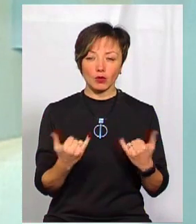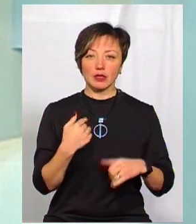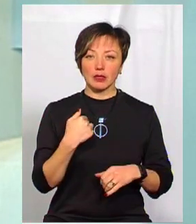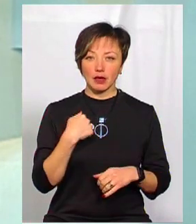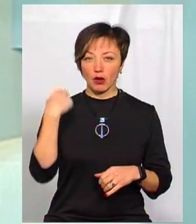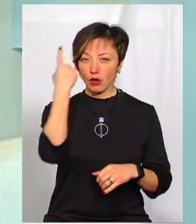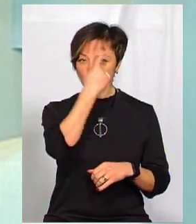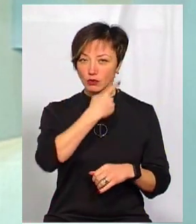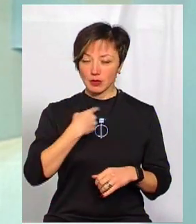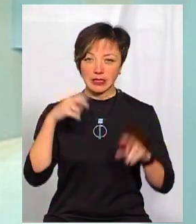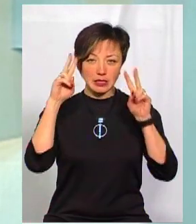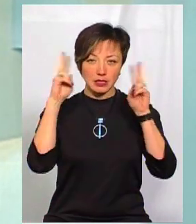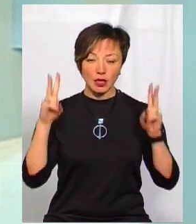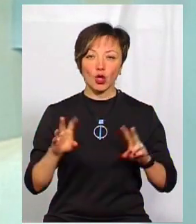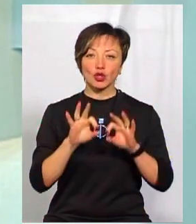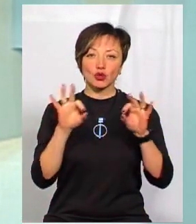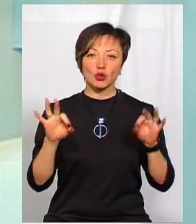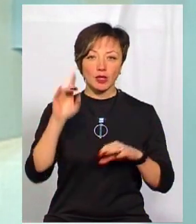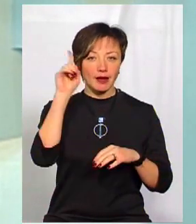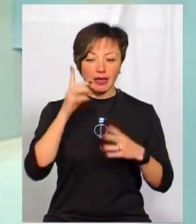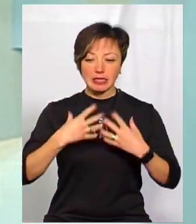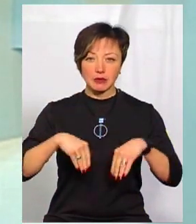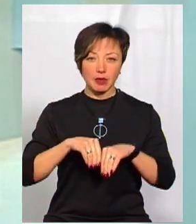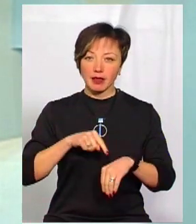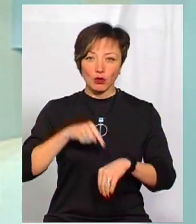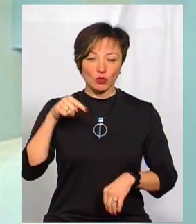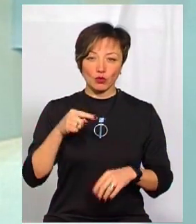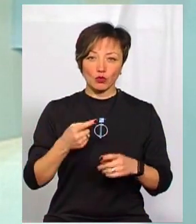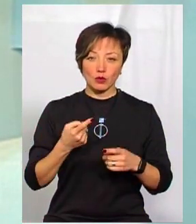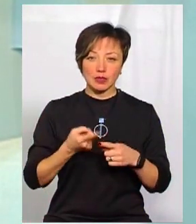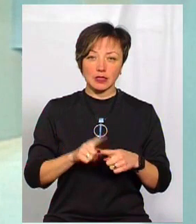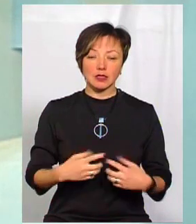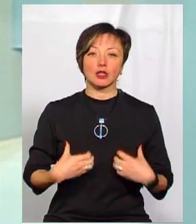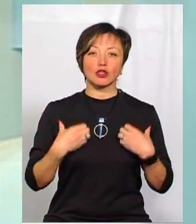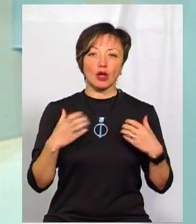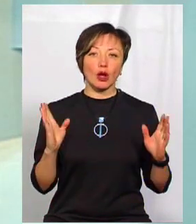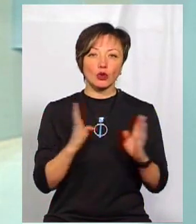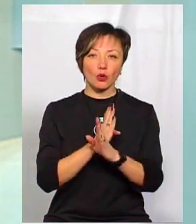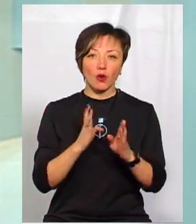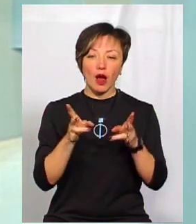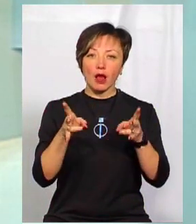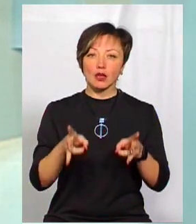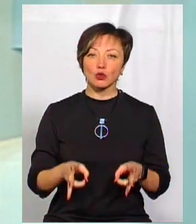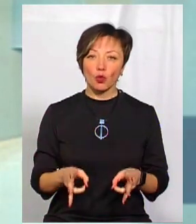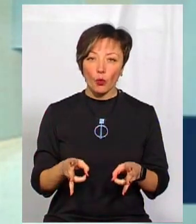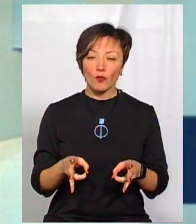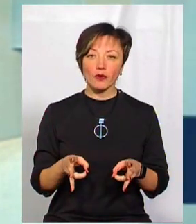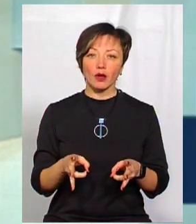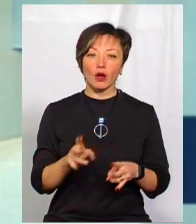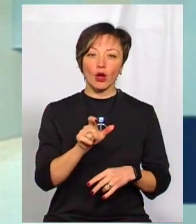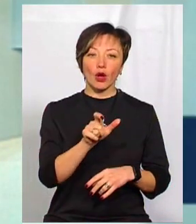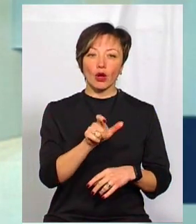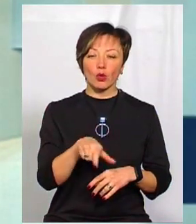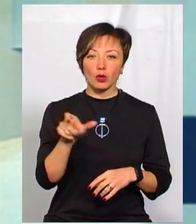не знаю жодної єврейської сім'ї, якої б не торкнулася та страшна доля катастрофи, як кажуть